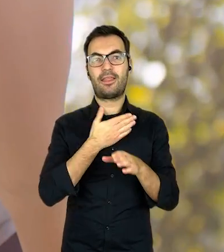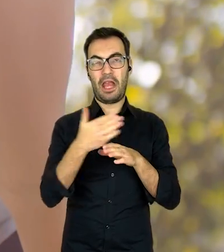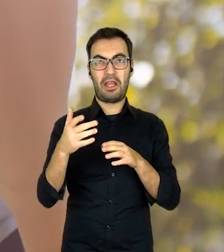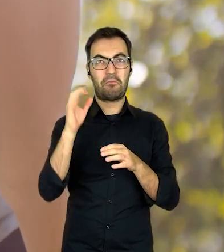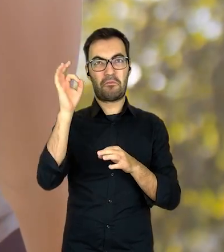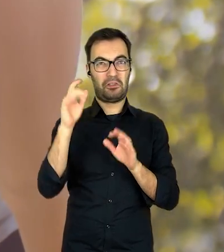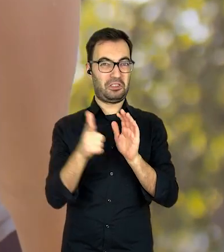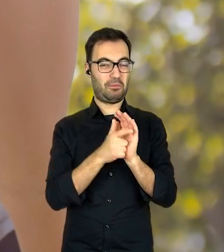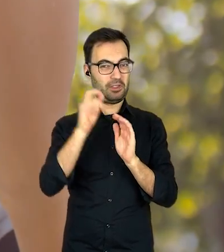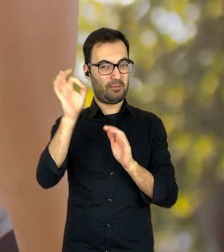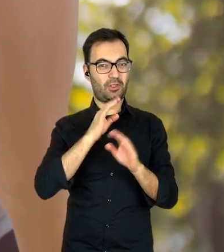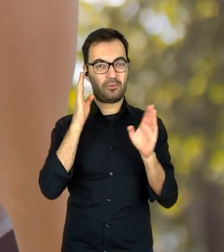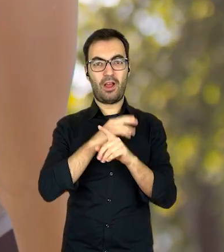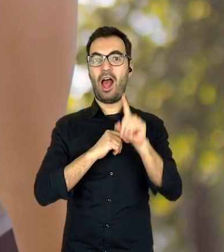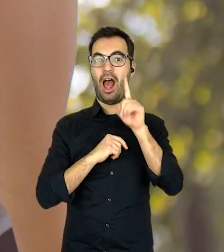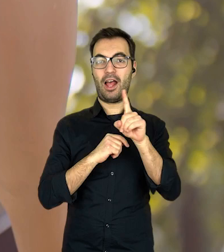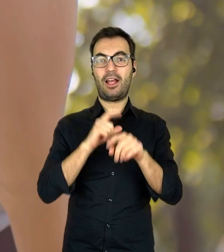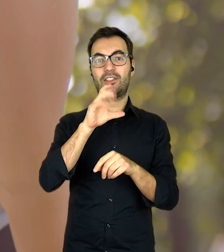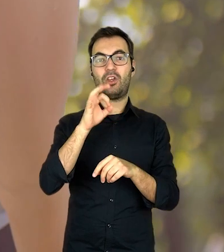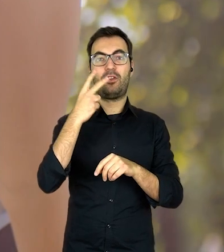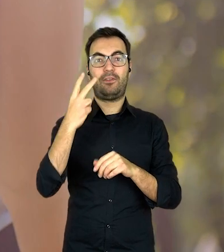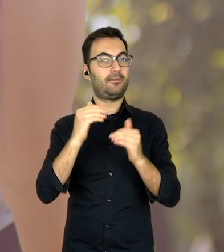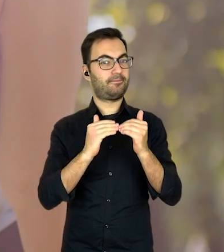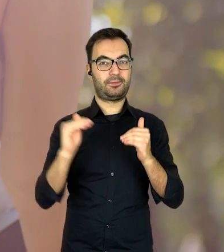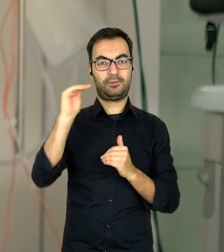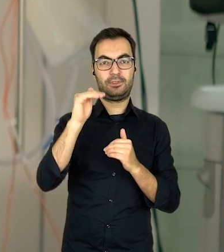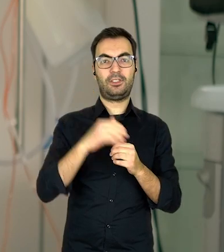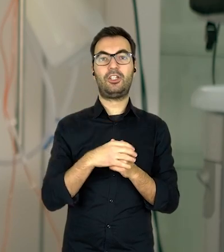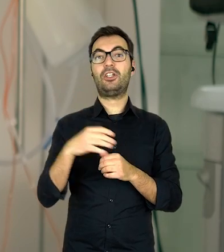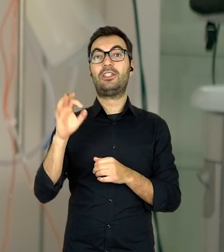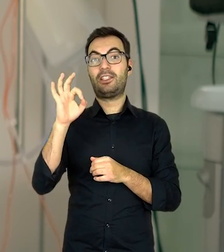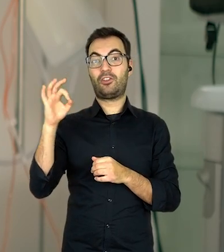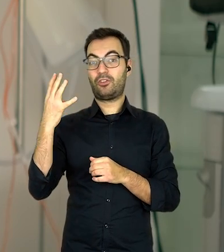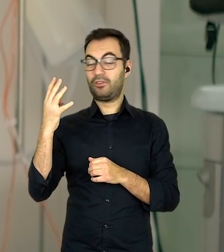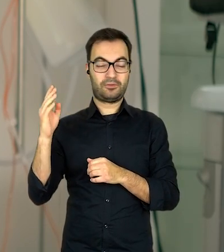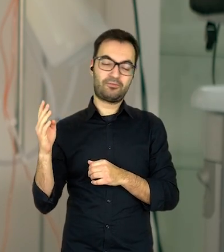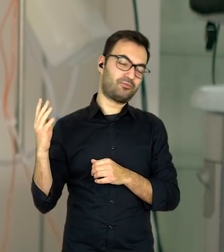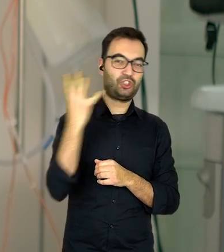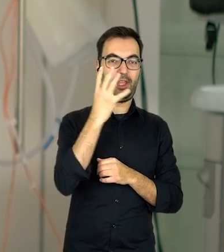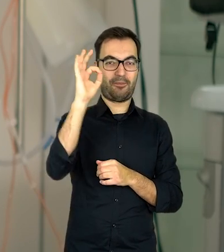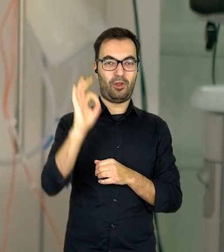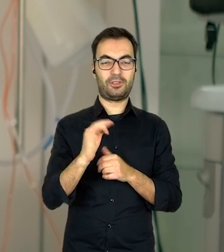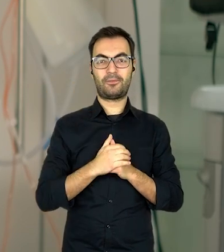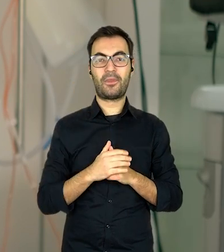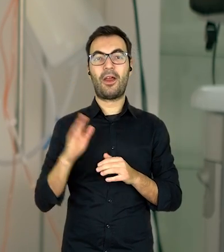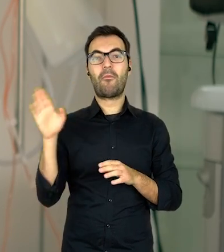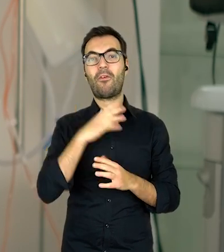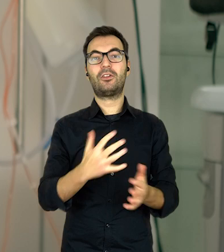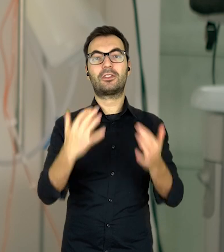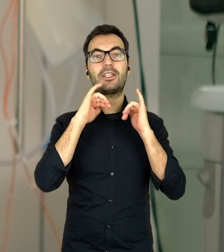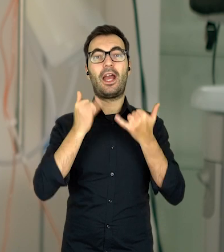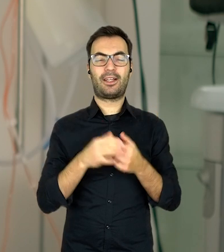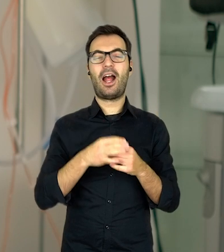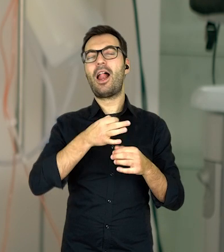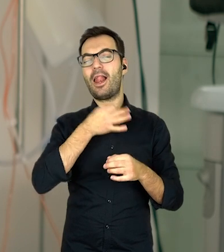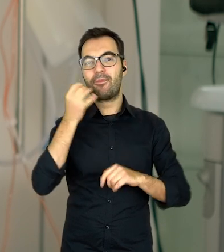17%, natomiast poziom dwutlenku węgla rośnie do 4%. Powietrze trafia do naszego organizmu dwiema drogami. Bardziej